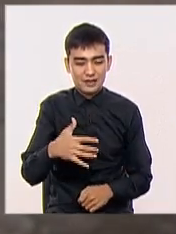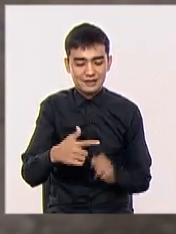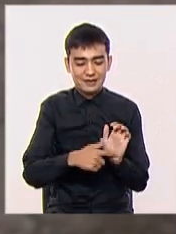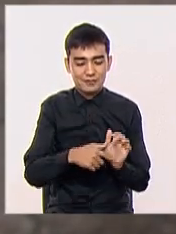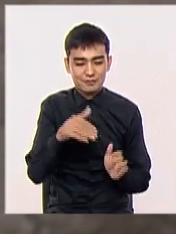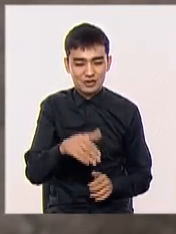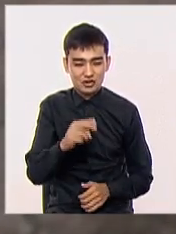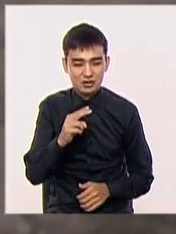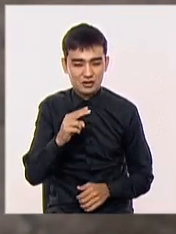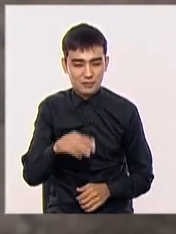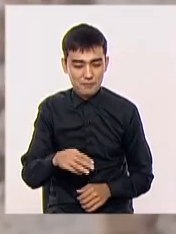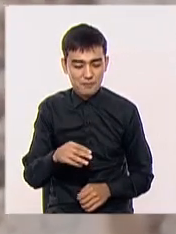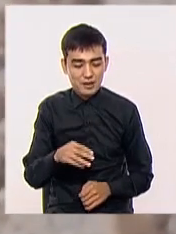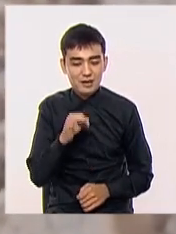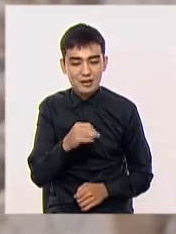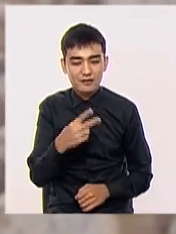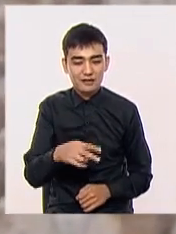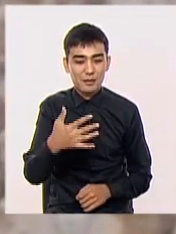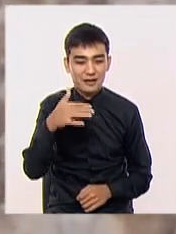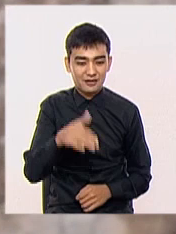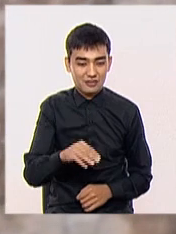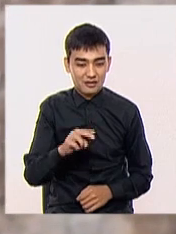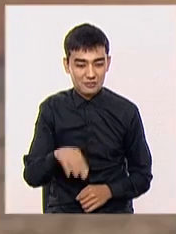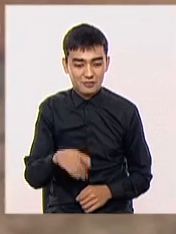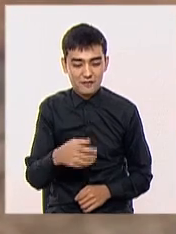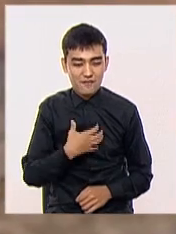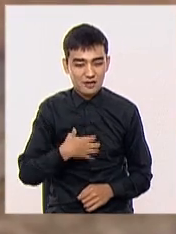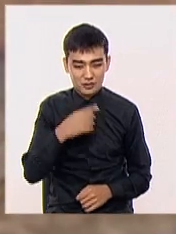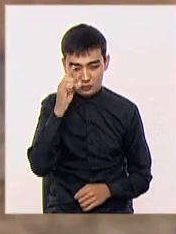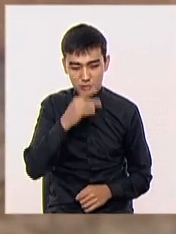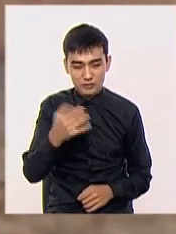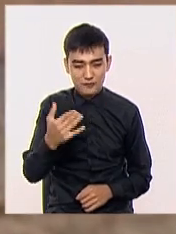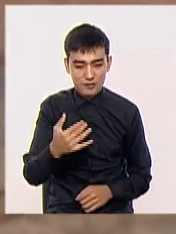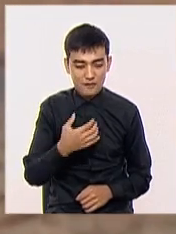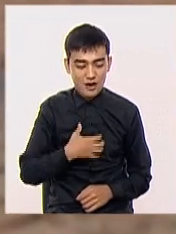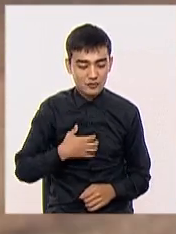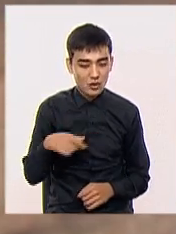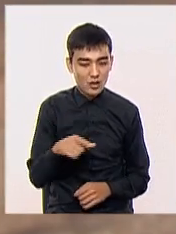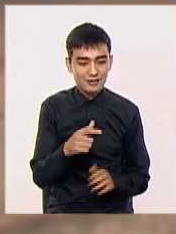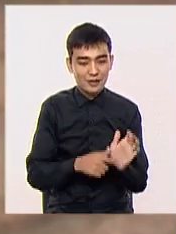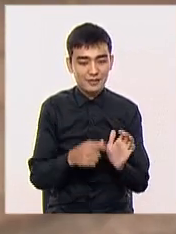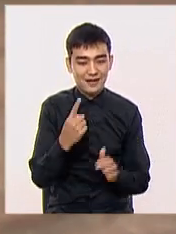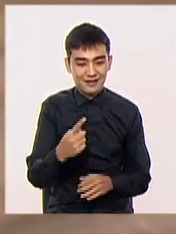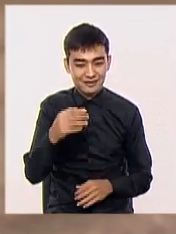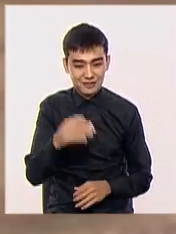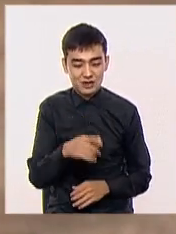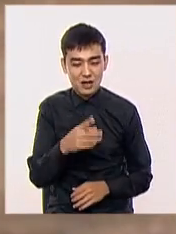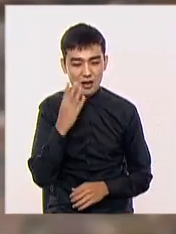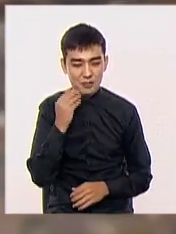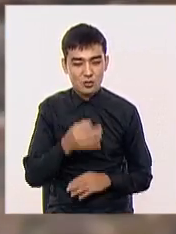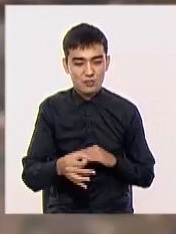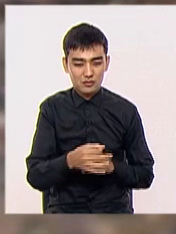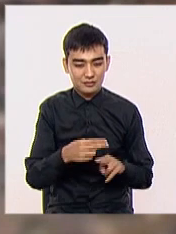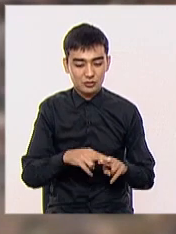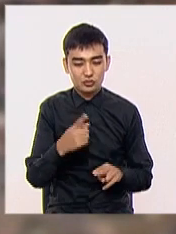құрайды. Оның 25 мың шақырымы республикалық маңызды жолдар, 71 мыңы жергілікті аумақтарға тиесілі, 61 мың